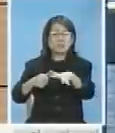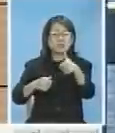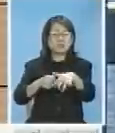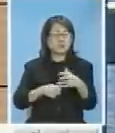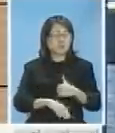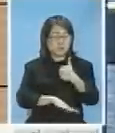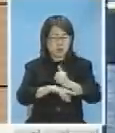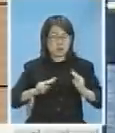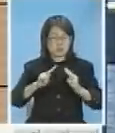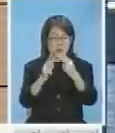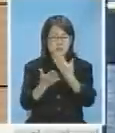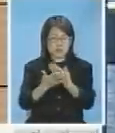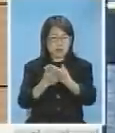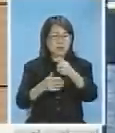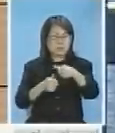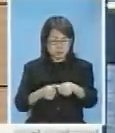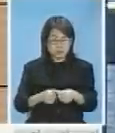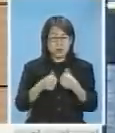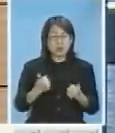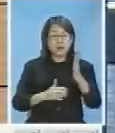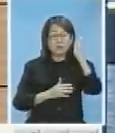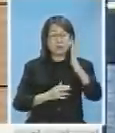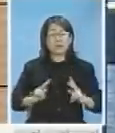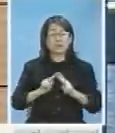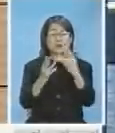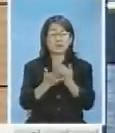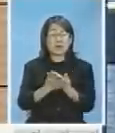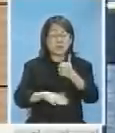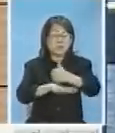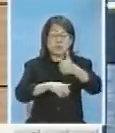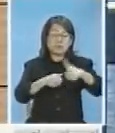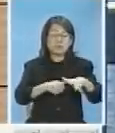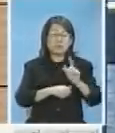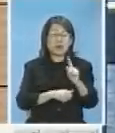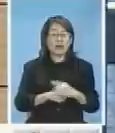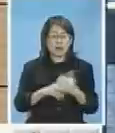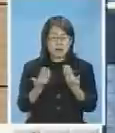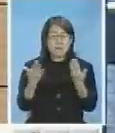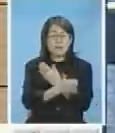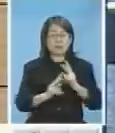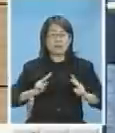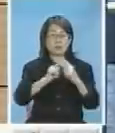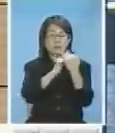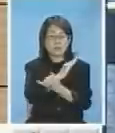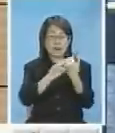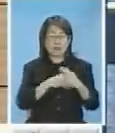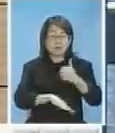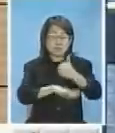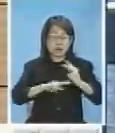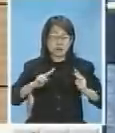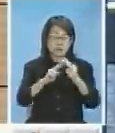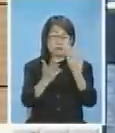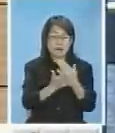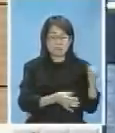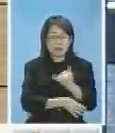คลังนะครับซึ่งตอนที่เขาพูดถึงกระทรวงการคลังท่านก็ไม่อยู่นะแต่พอพูดถึงกระทรวงต่างประเทศท่านก็เดินเข้ามาไม่ทราบว่า